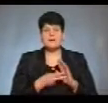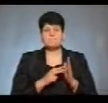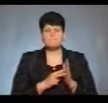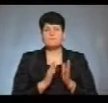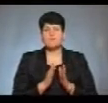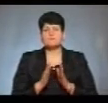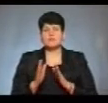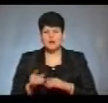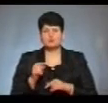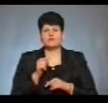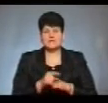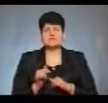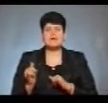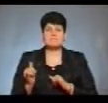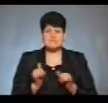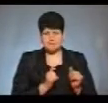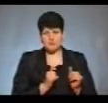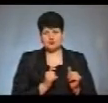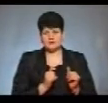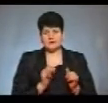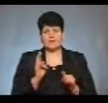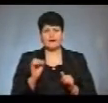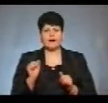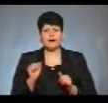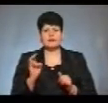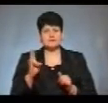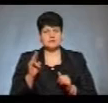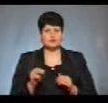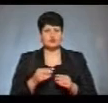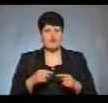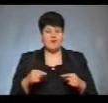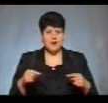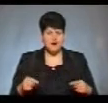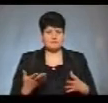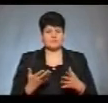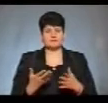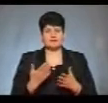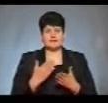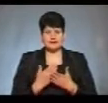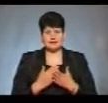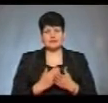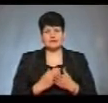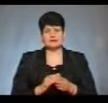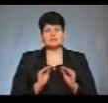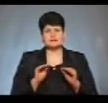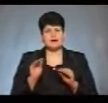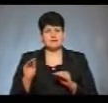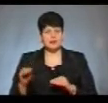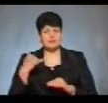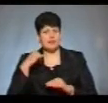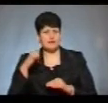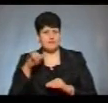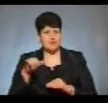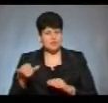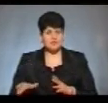вони забезпечують, скажімо, канцтоварами дільниці, є, скажімо, встановлюються телефони, в більшості вже